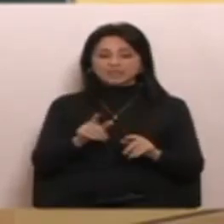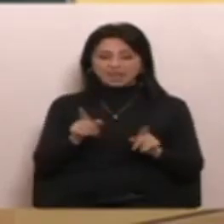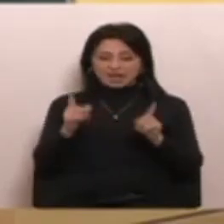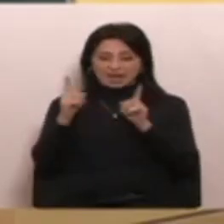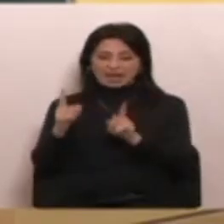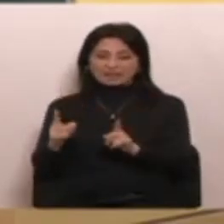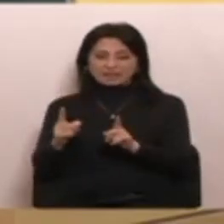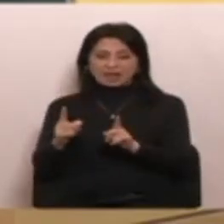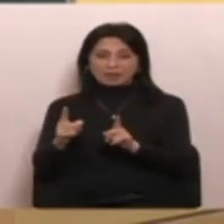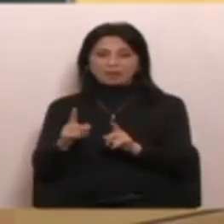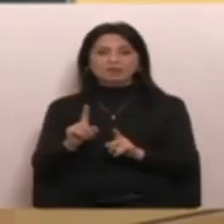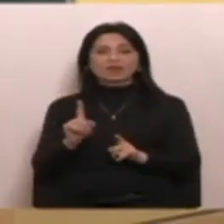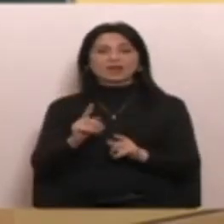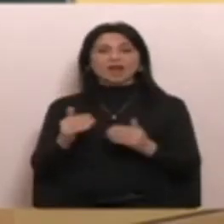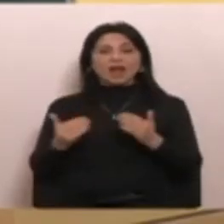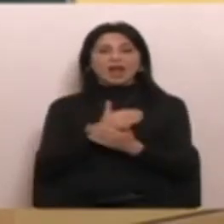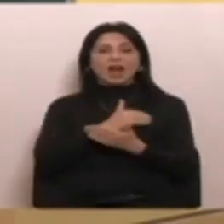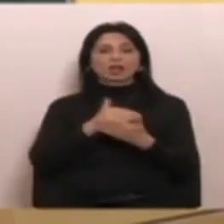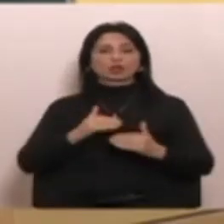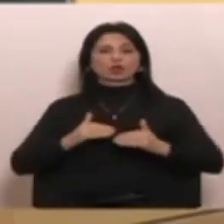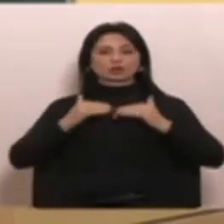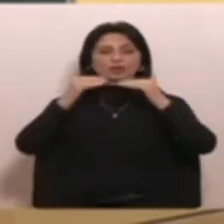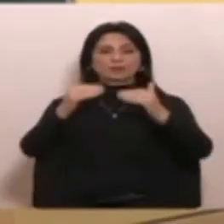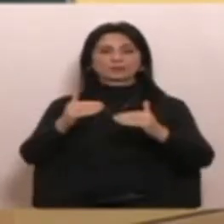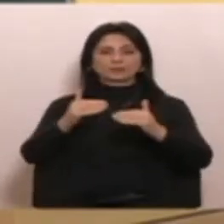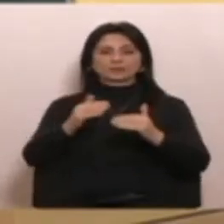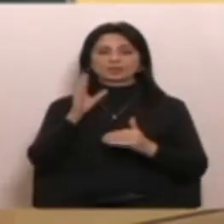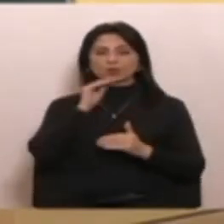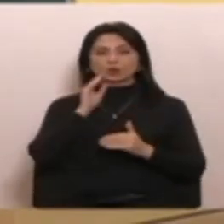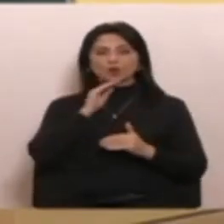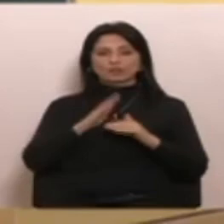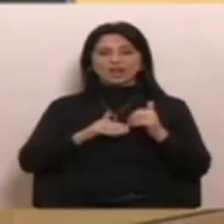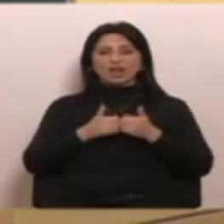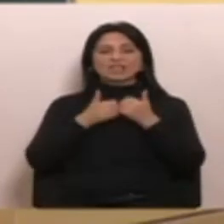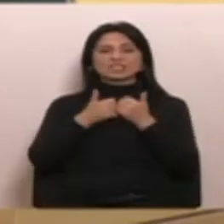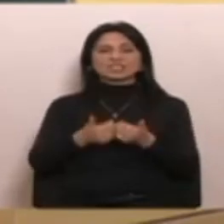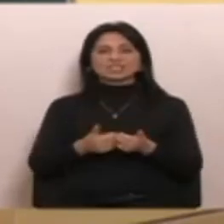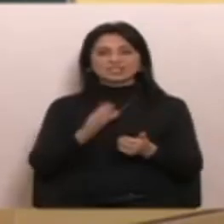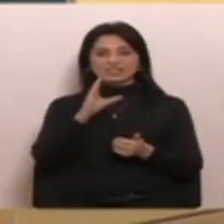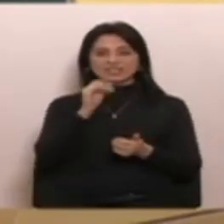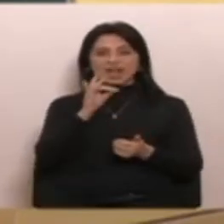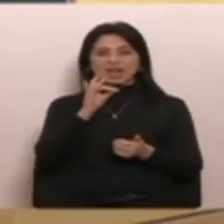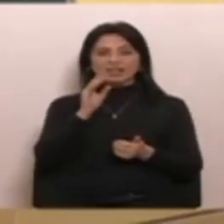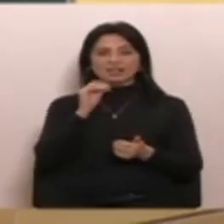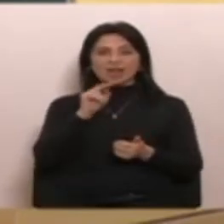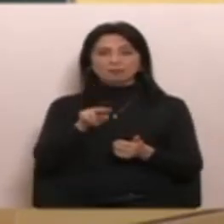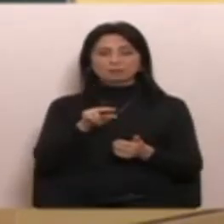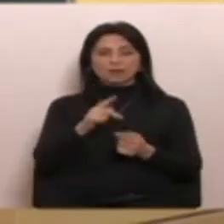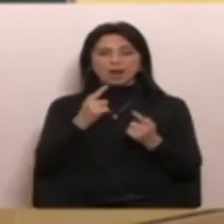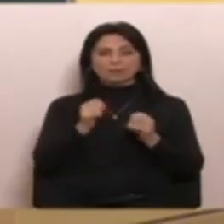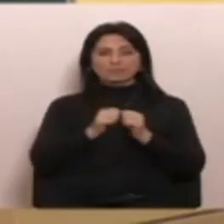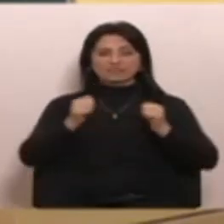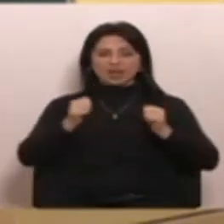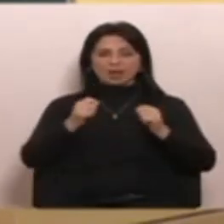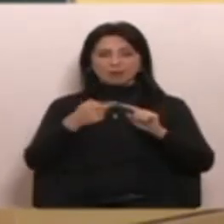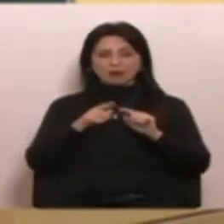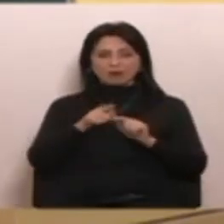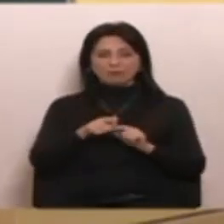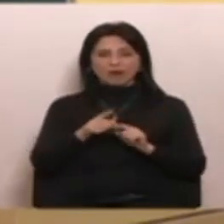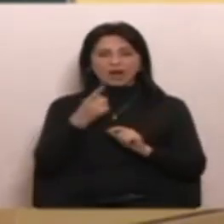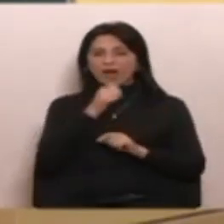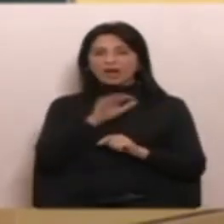გამოწვევა თვისობრივად ახალ დონეზე გადასვლა. როდესაც ხელს შეუწყობთ სტარტაპების გამსხვილებას და არა